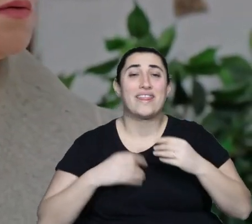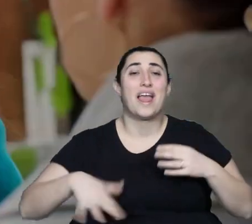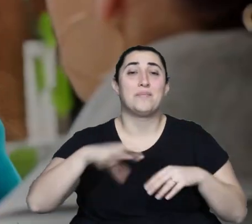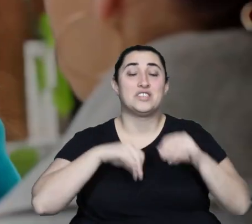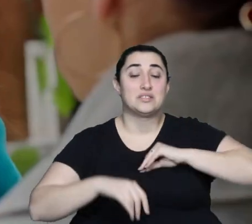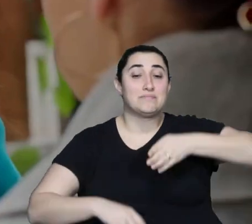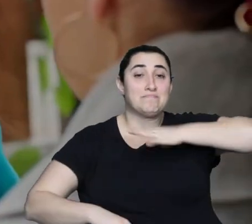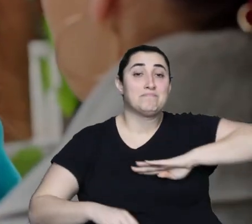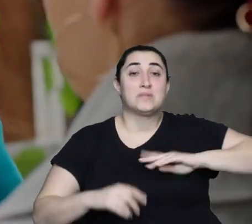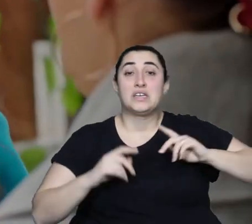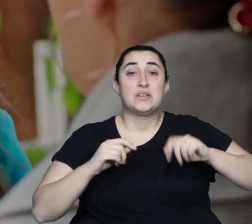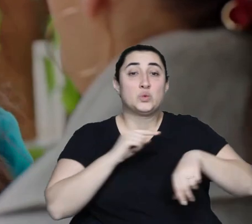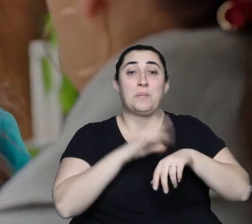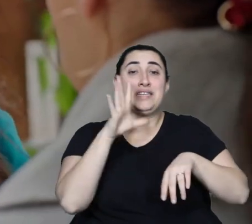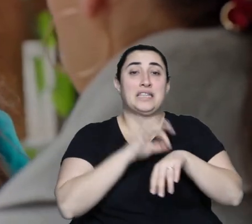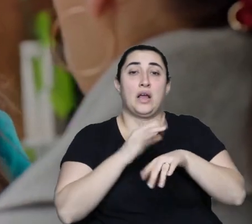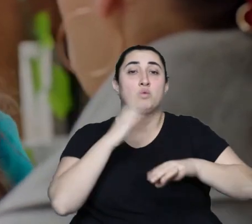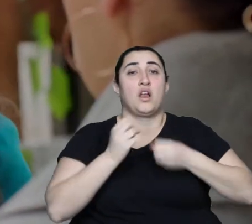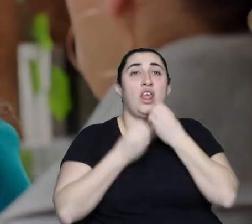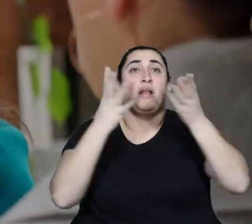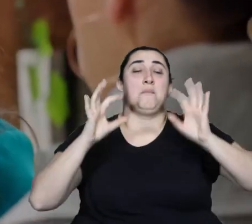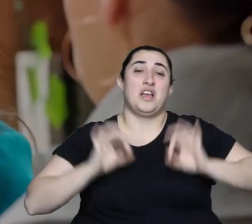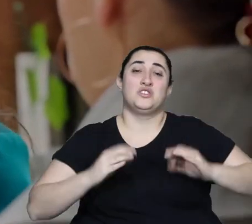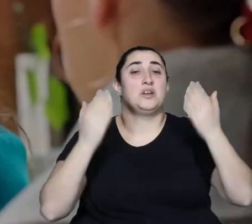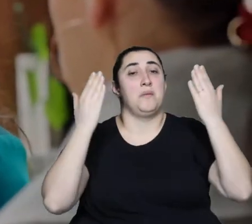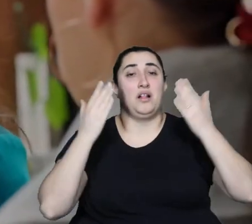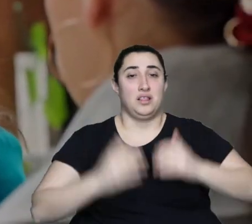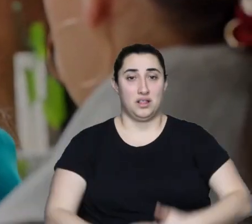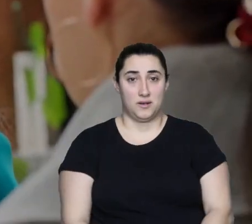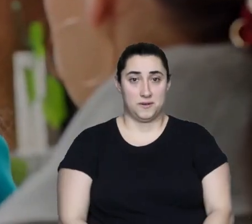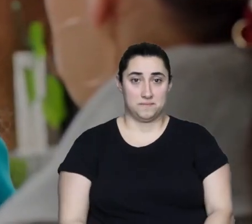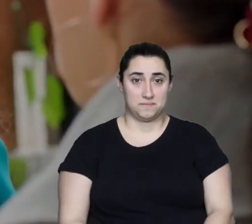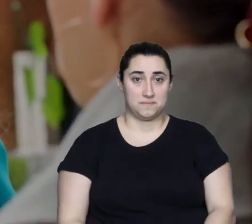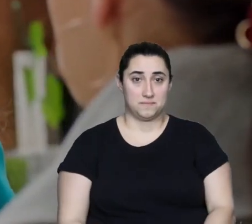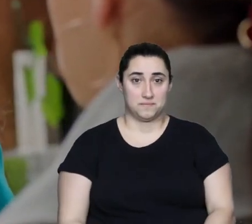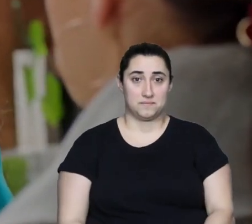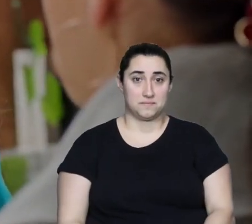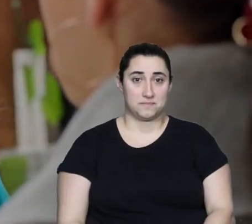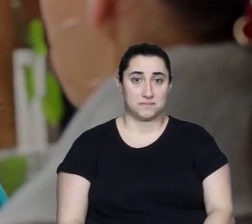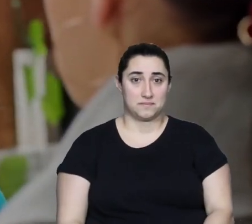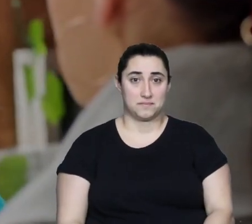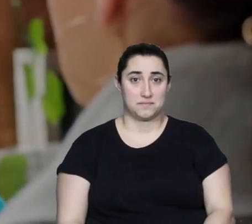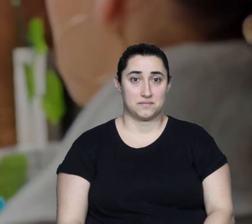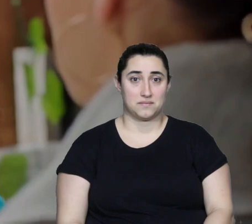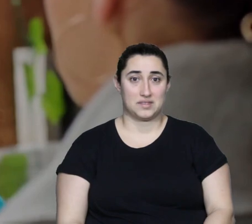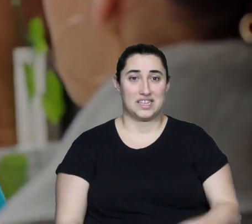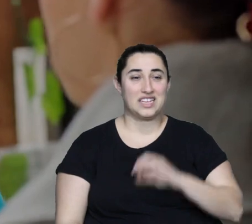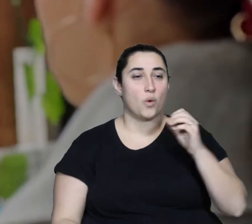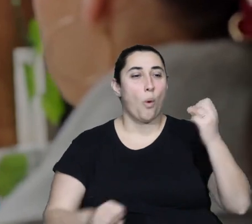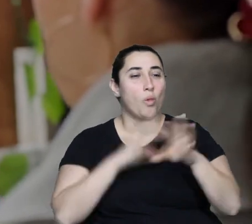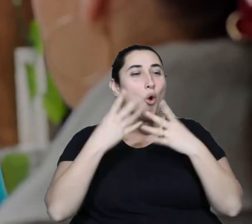bitenleri içimde tutabileceğim maksimum süre 5 dakika. Allah'ım! Tek bir yaprağın kımıldamadığı şu